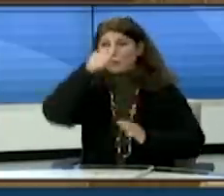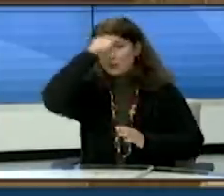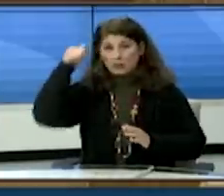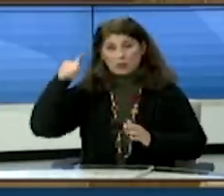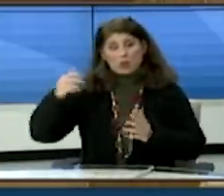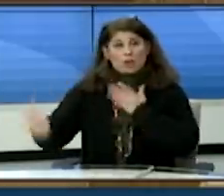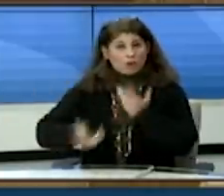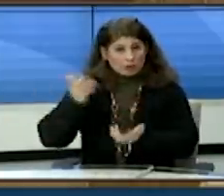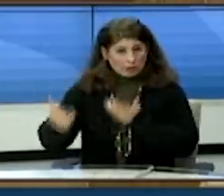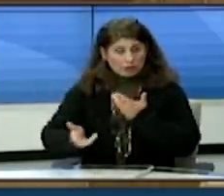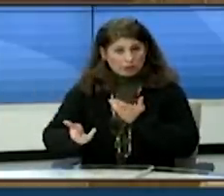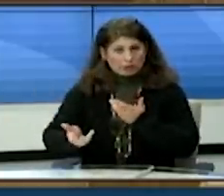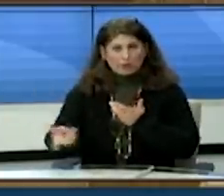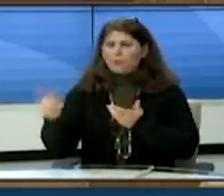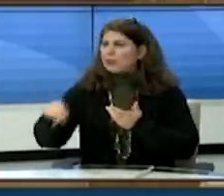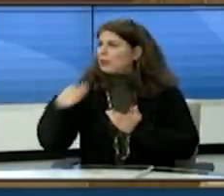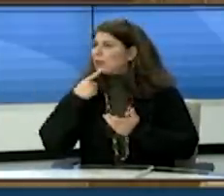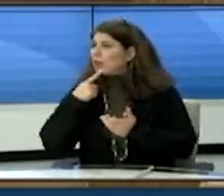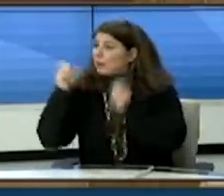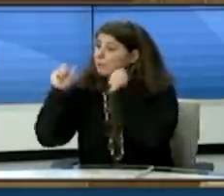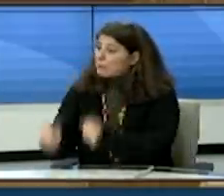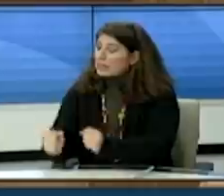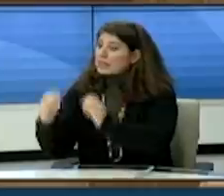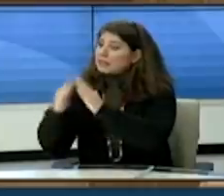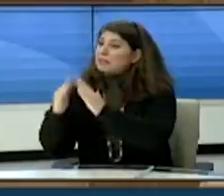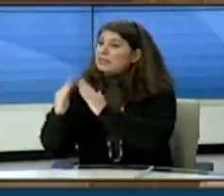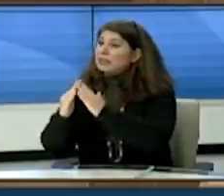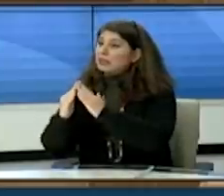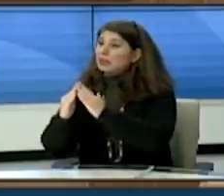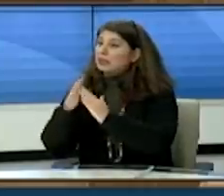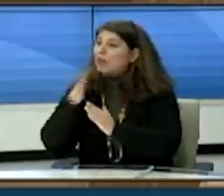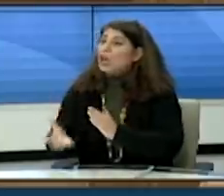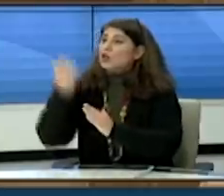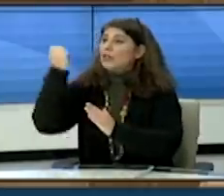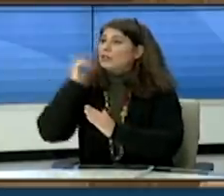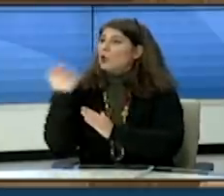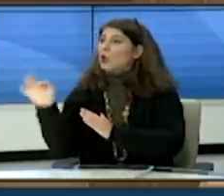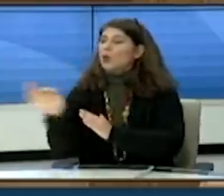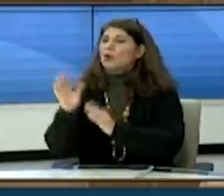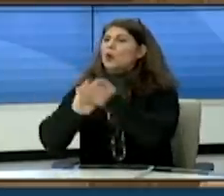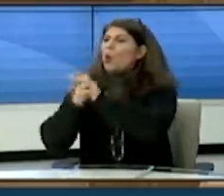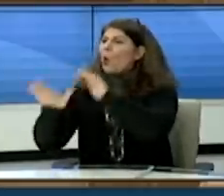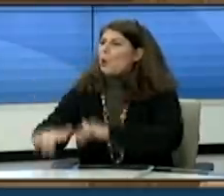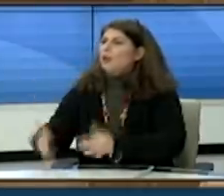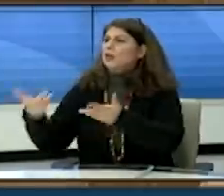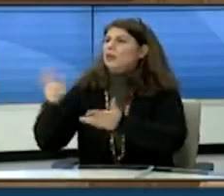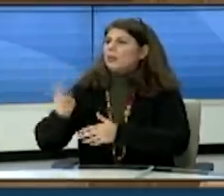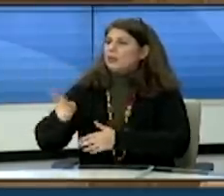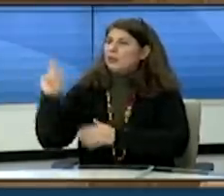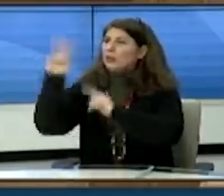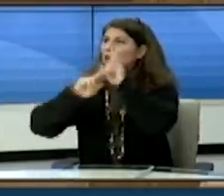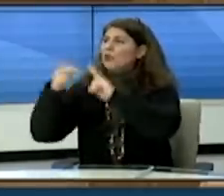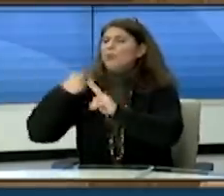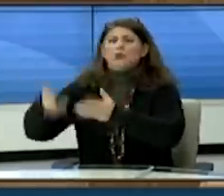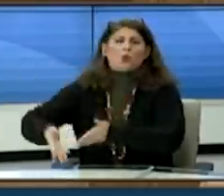τις πυρκαγιές, και την άλλη τους λέτε μείνετε στα σπίτια σας για να σωθείτε από το χιονιά, από την κακοκαιρία,